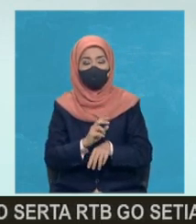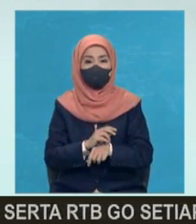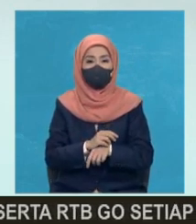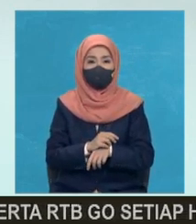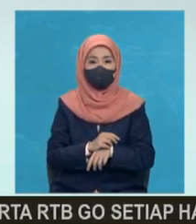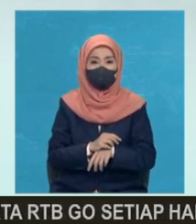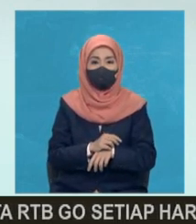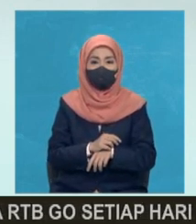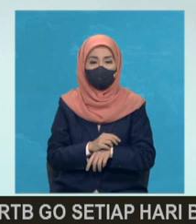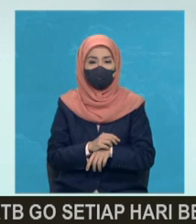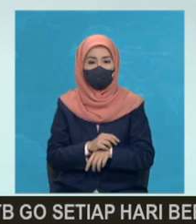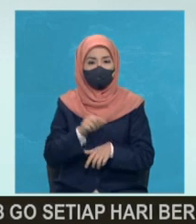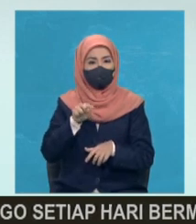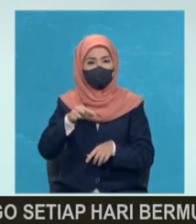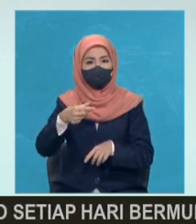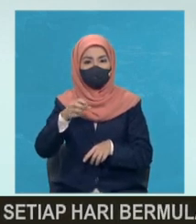es.jo